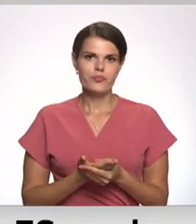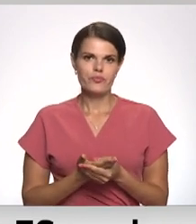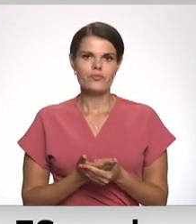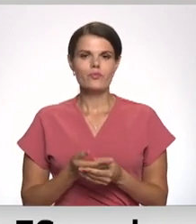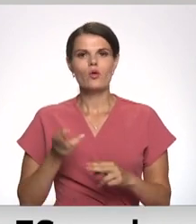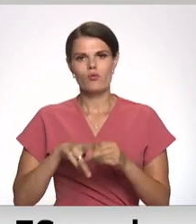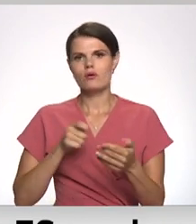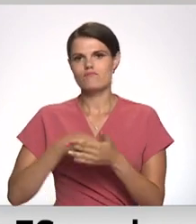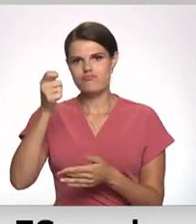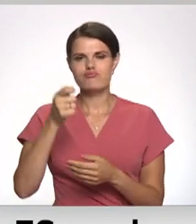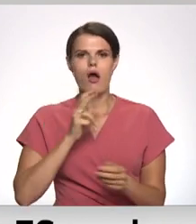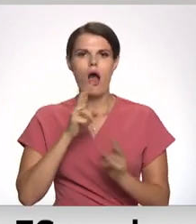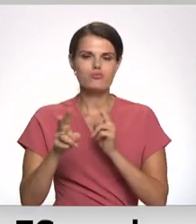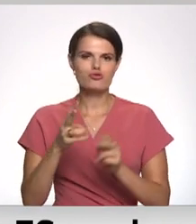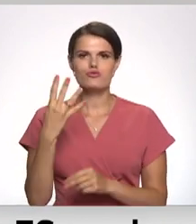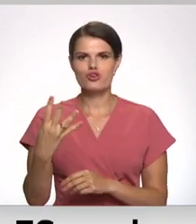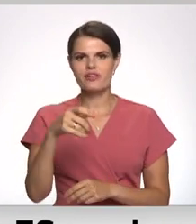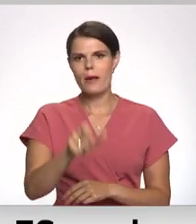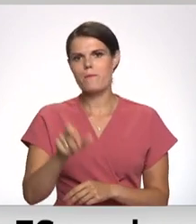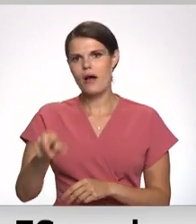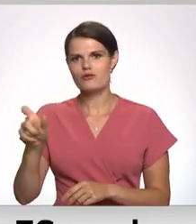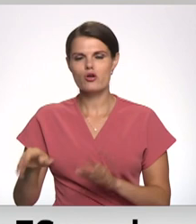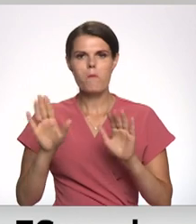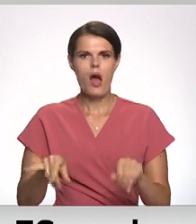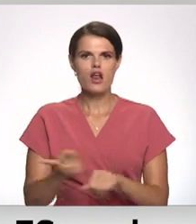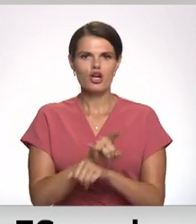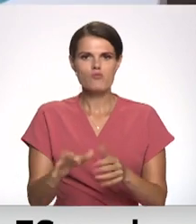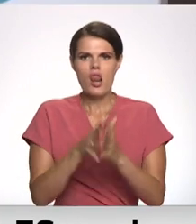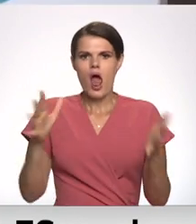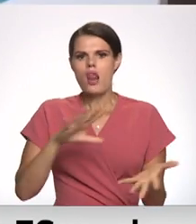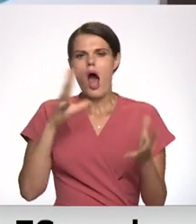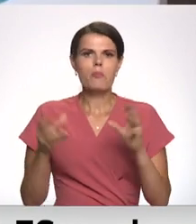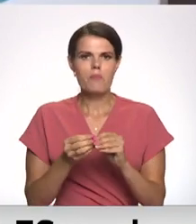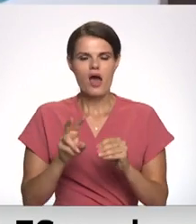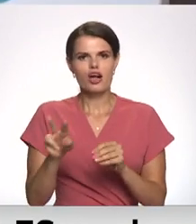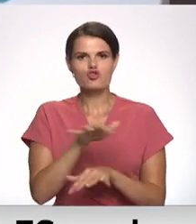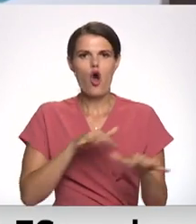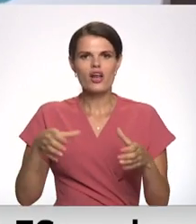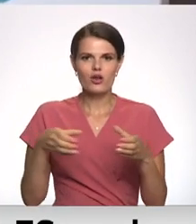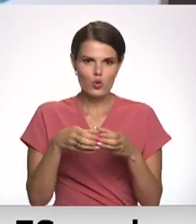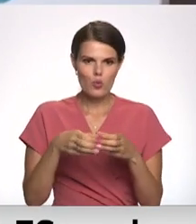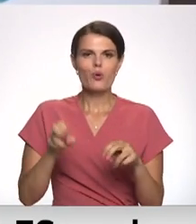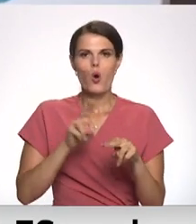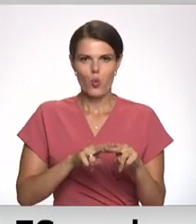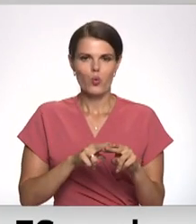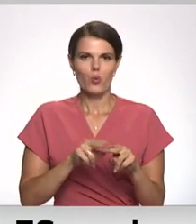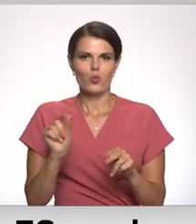celtas apsūdzības četrām fiziskām personām par krāpšanu lielā apmērā, kas ir izdarīta organizētā grupā. Un